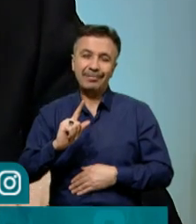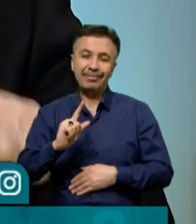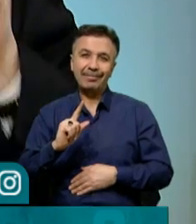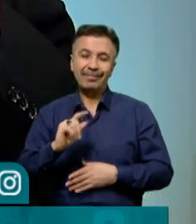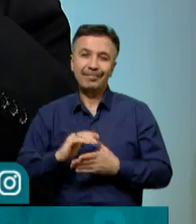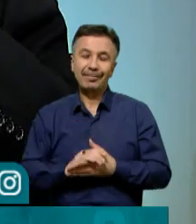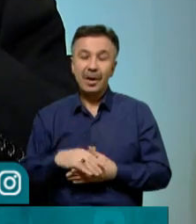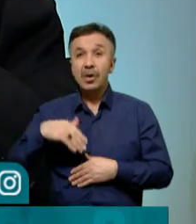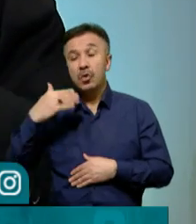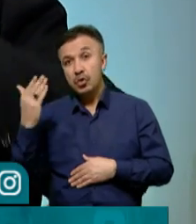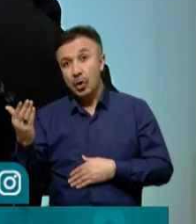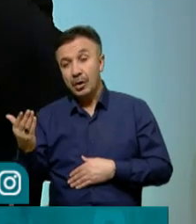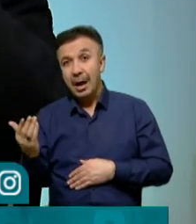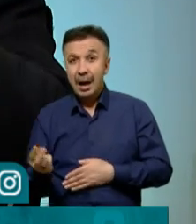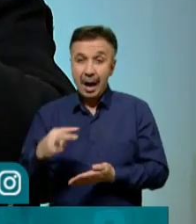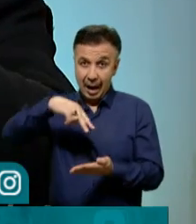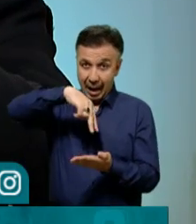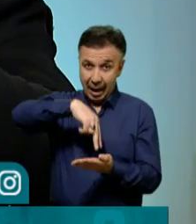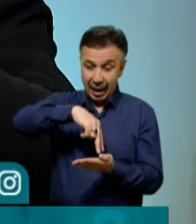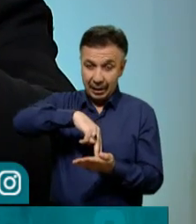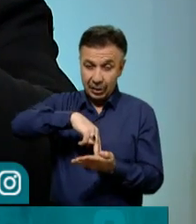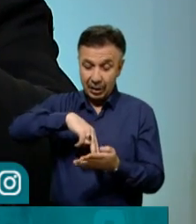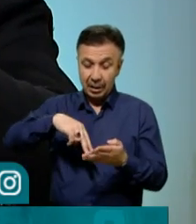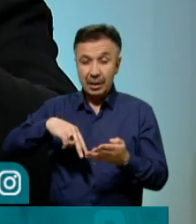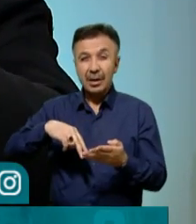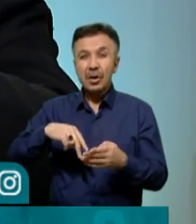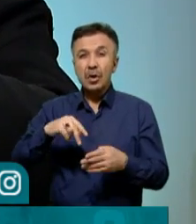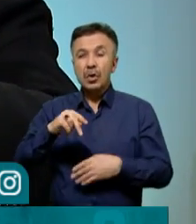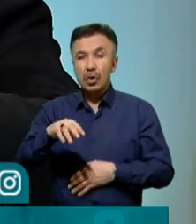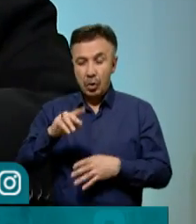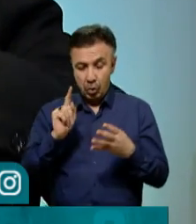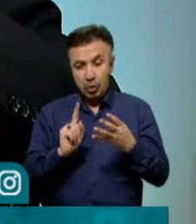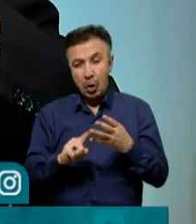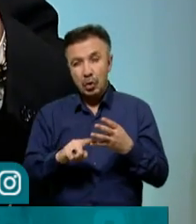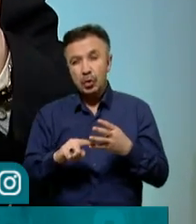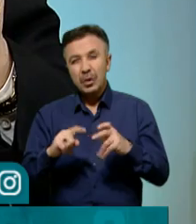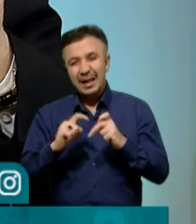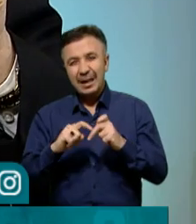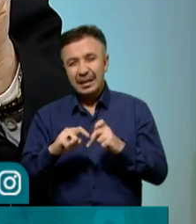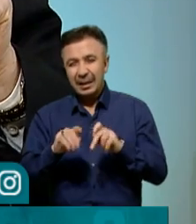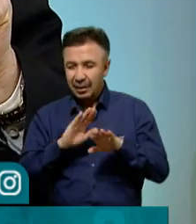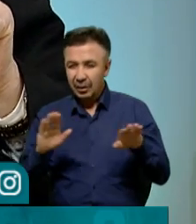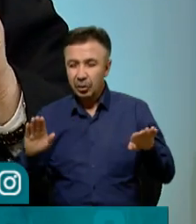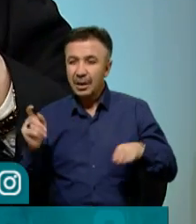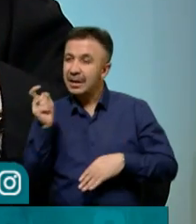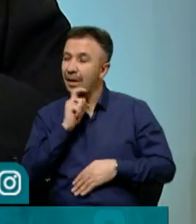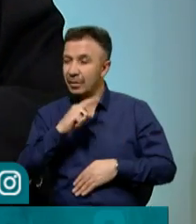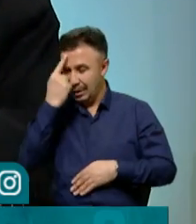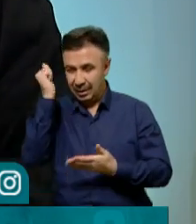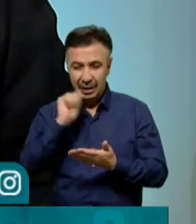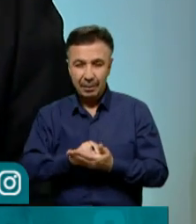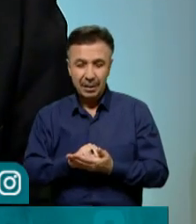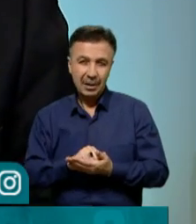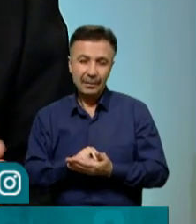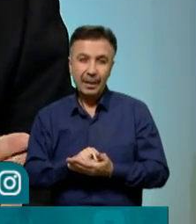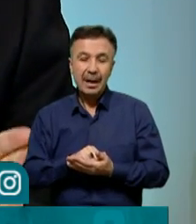Oturacak, sonra kalkacak. Dördü tamamladıktan sonra seyif secdesi yapacak. Ama secde yapmışsa üçüncü rekatın, o zaman